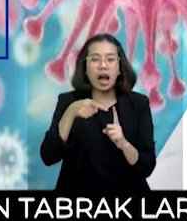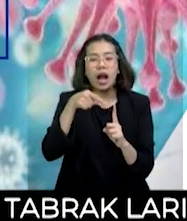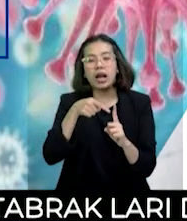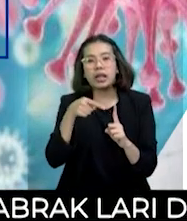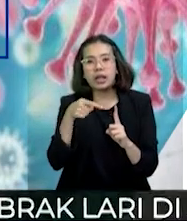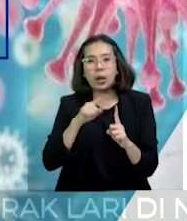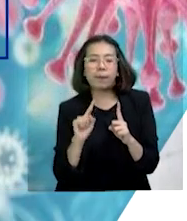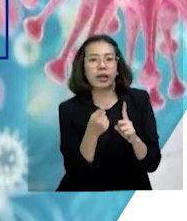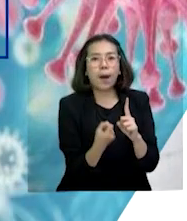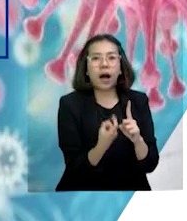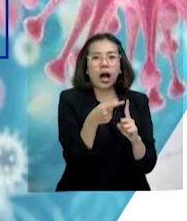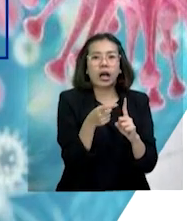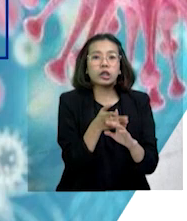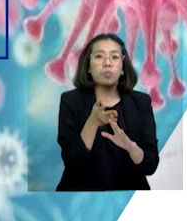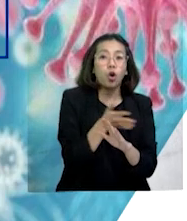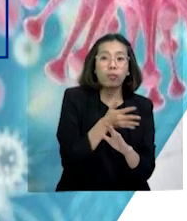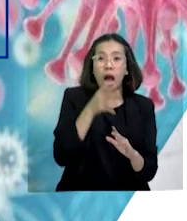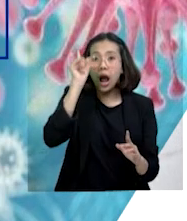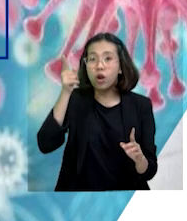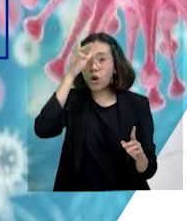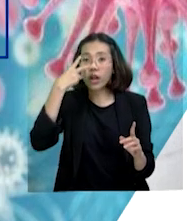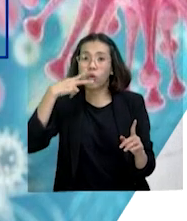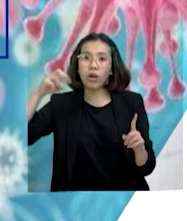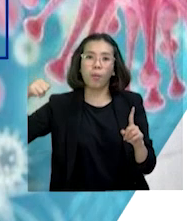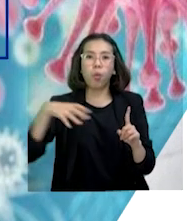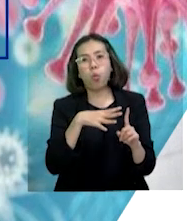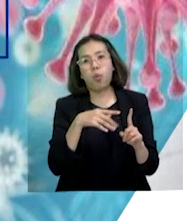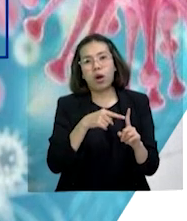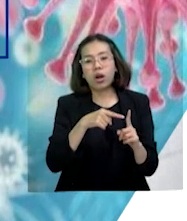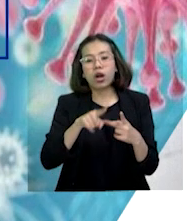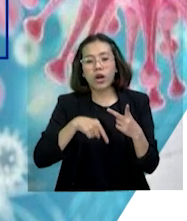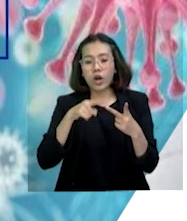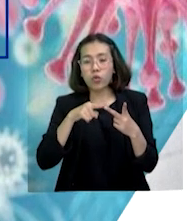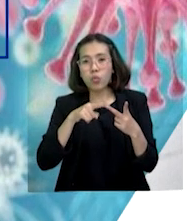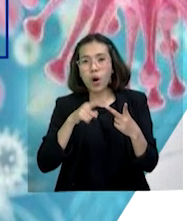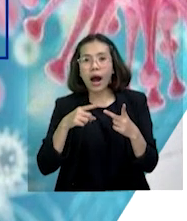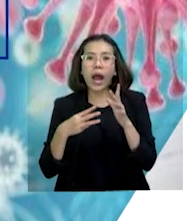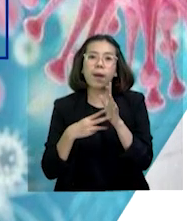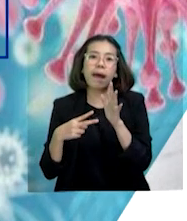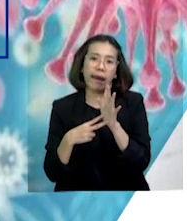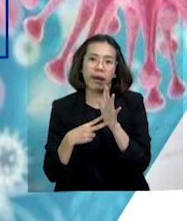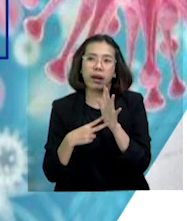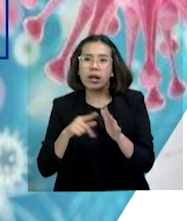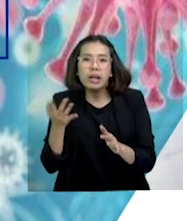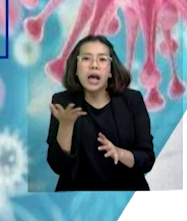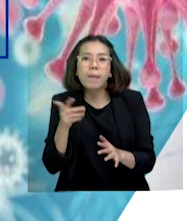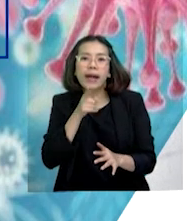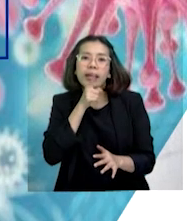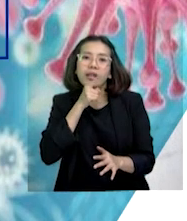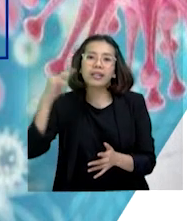pelaku perjalanan luar negeri. Kasus kedua WNI berinisial MN baru tiba dari Inggris dan dinyatakan